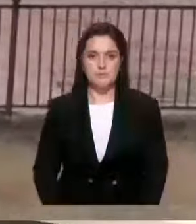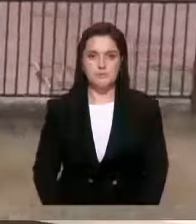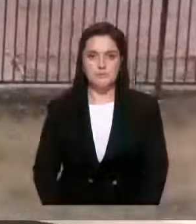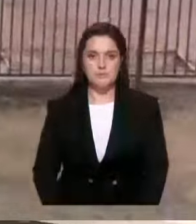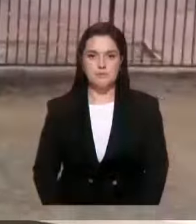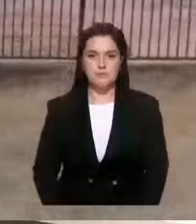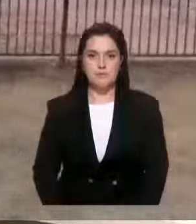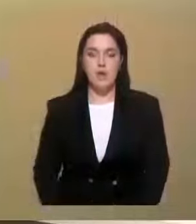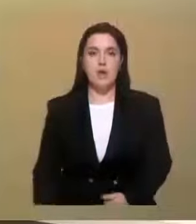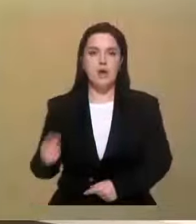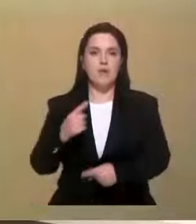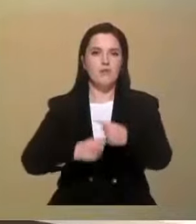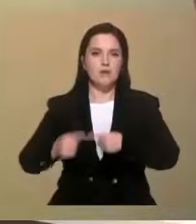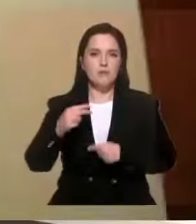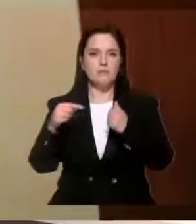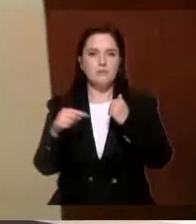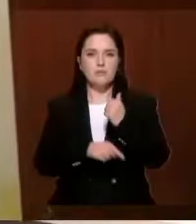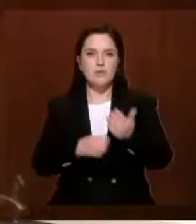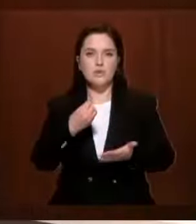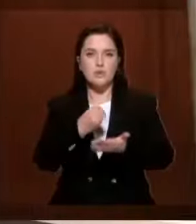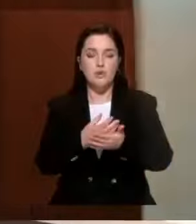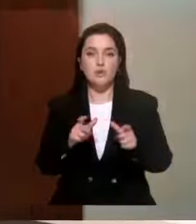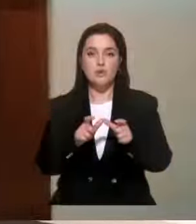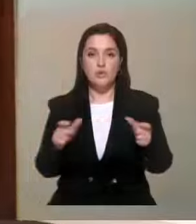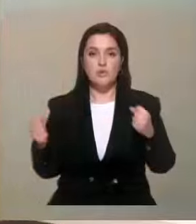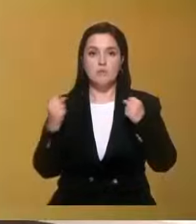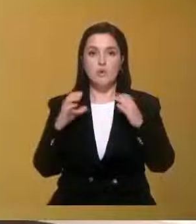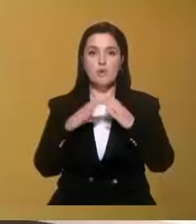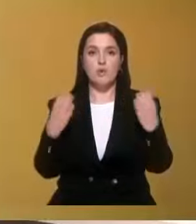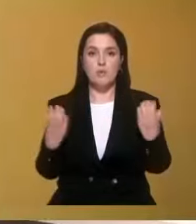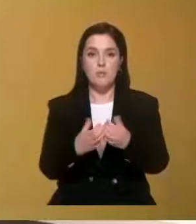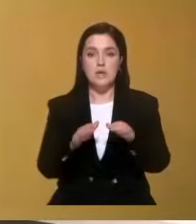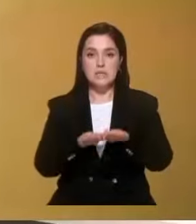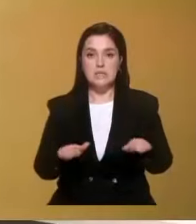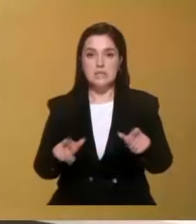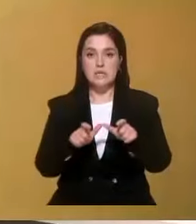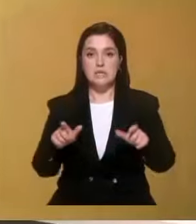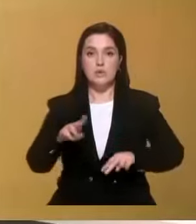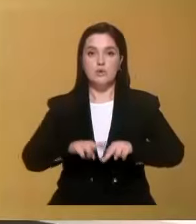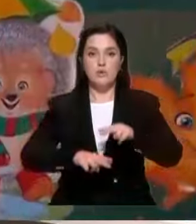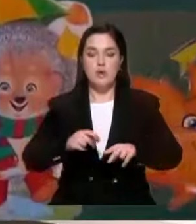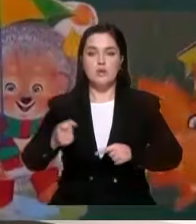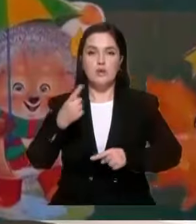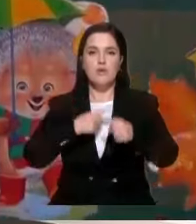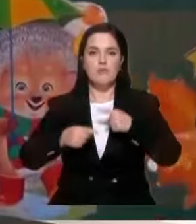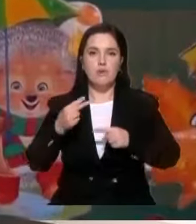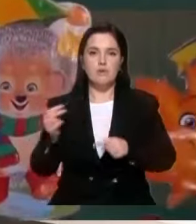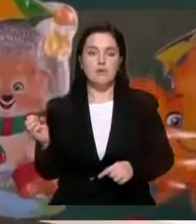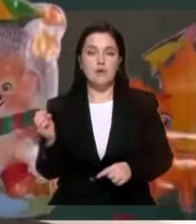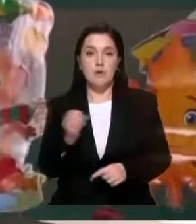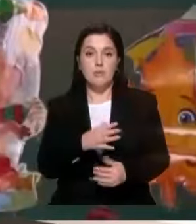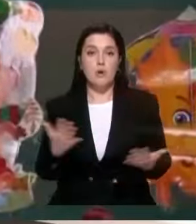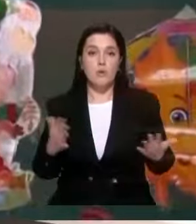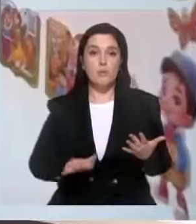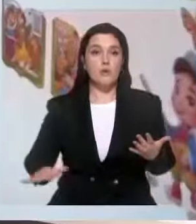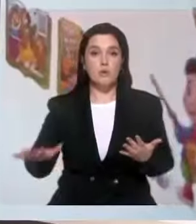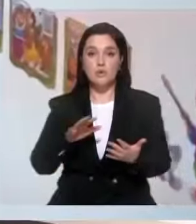расскажем возврат активов новые школы спорткомплексы и детские сады строят на вернувшиеся в страну капиталы В каком регионе